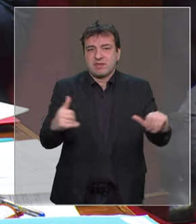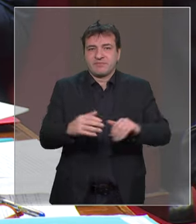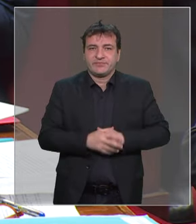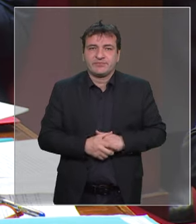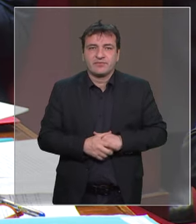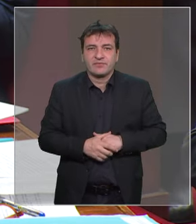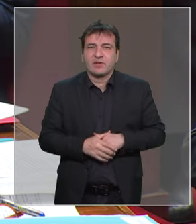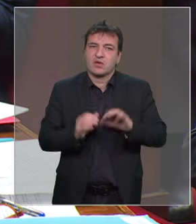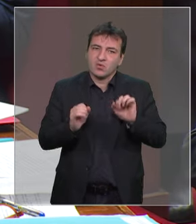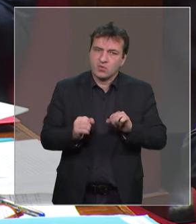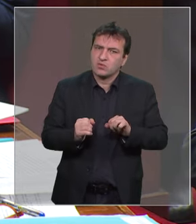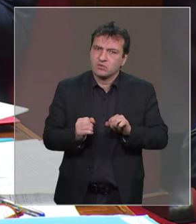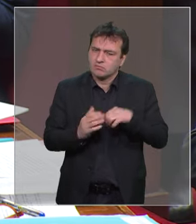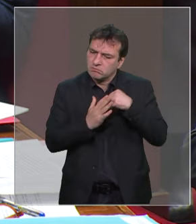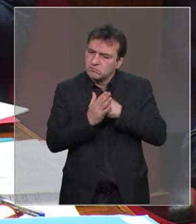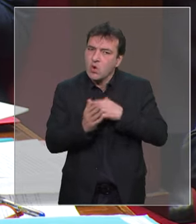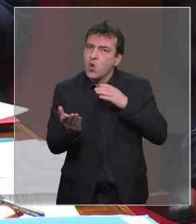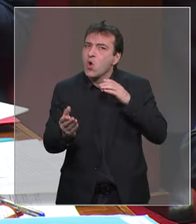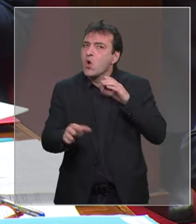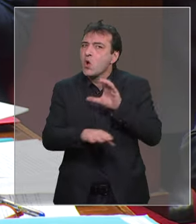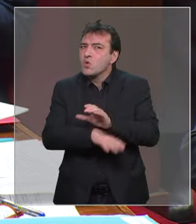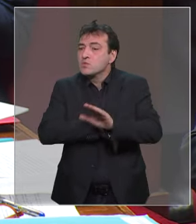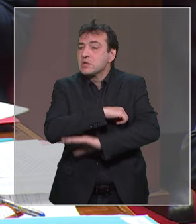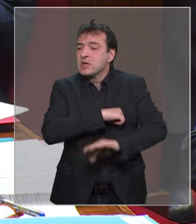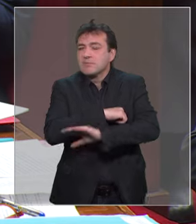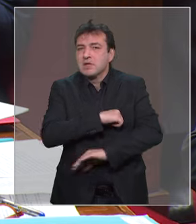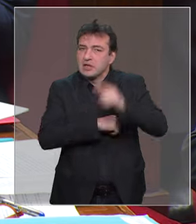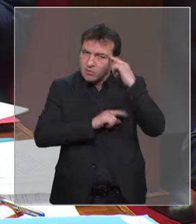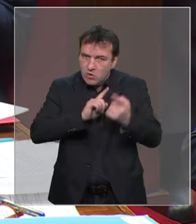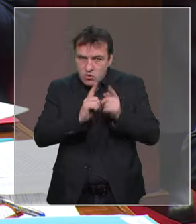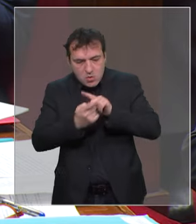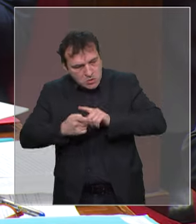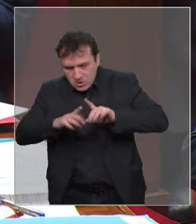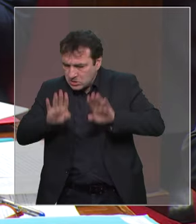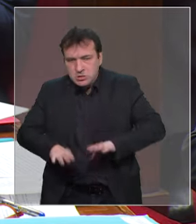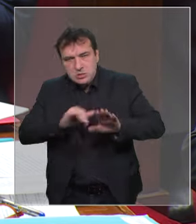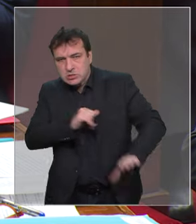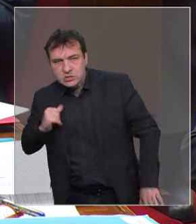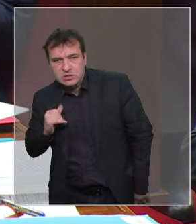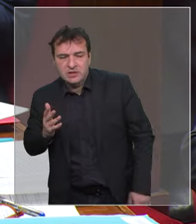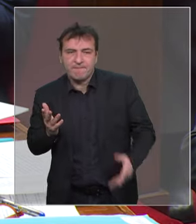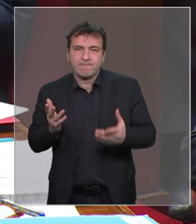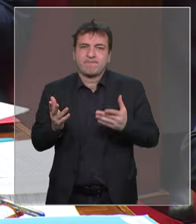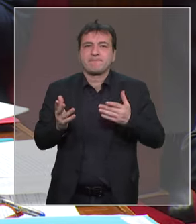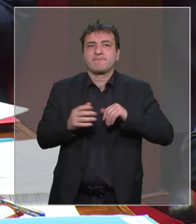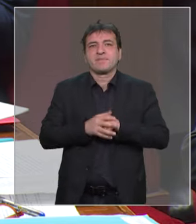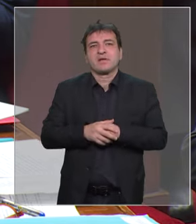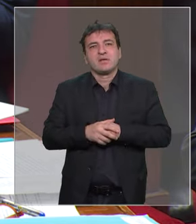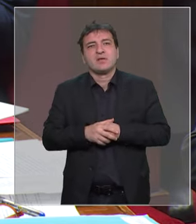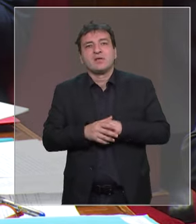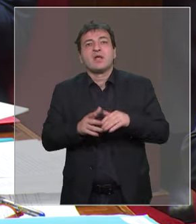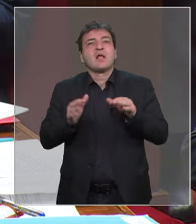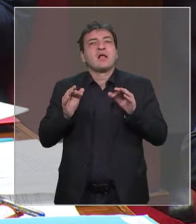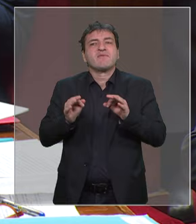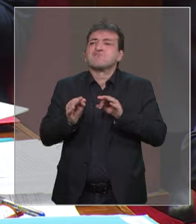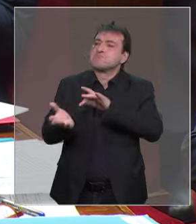de la radicalisation. Nous avons renforcé le contrôle des associations. Je vais y venir, monsieur le député. Nous avons facilité la fermeture des